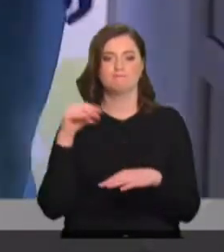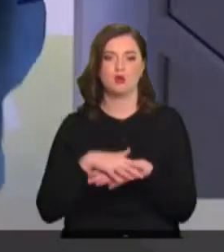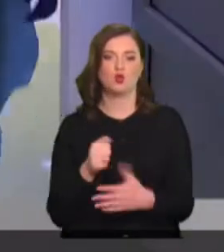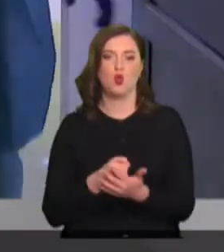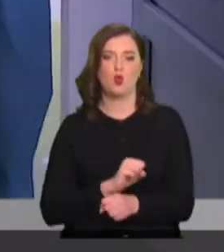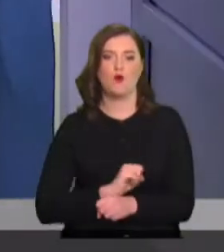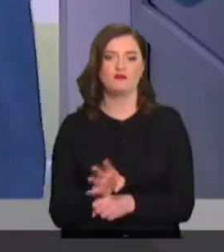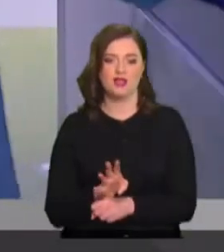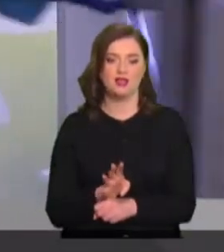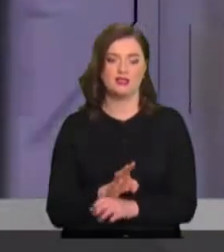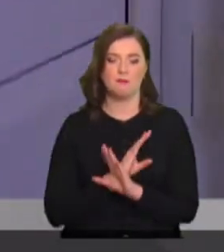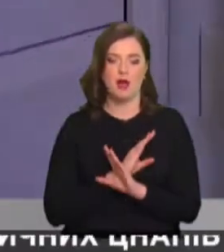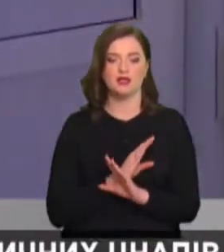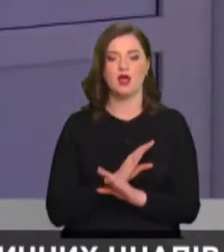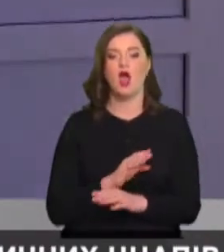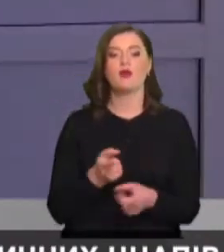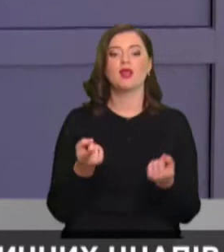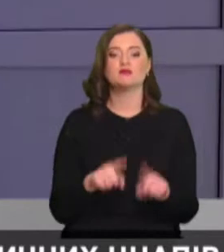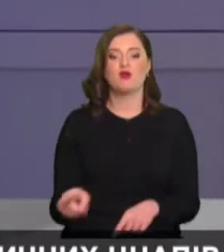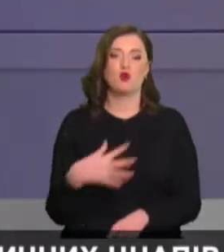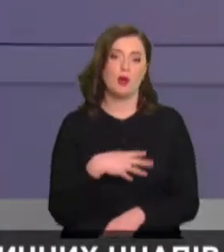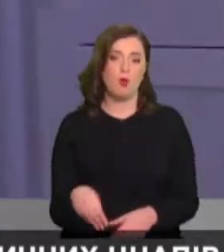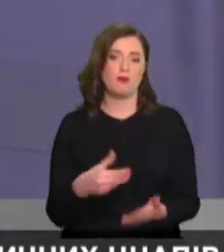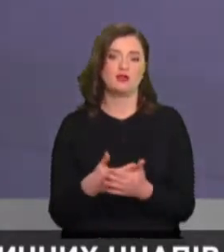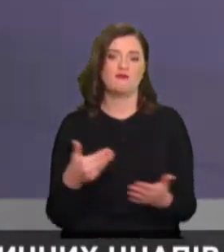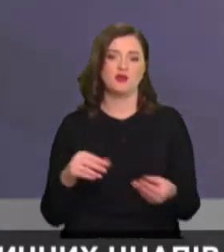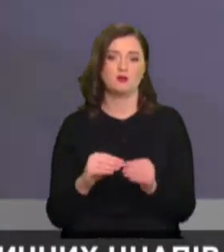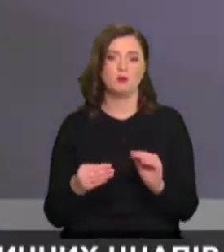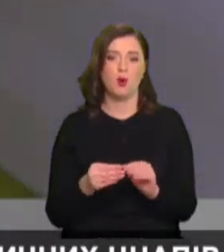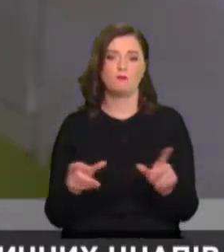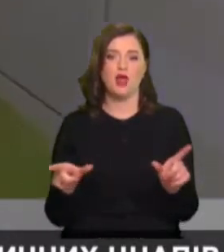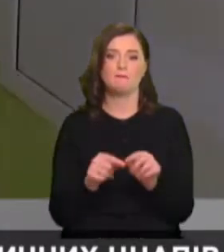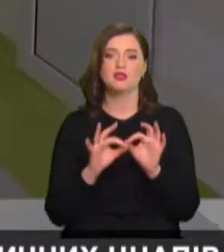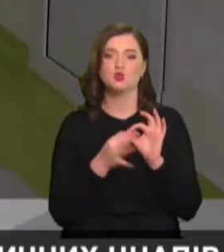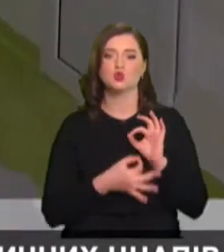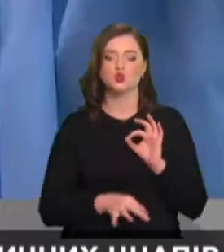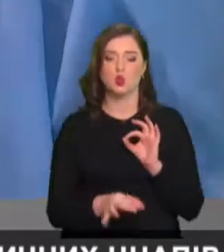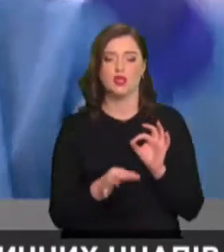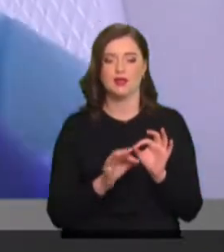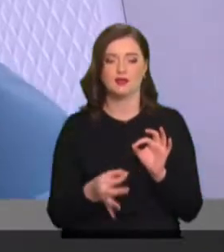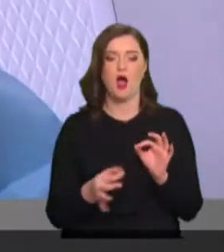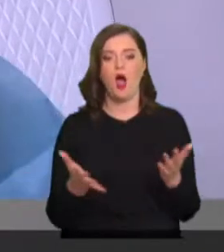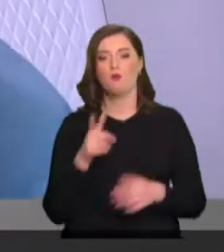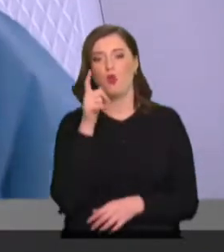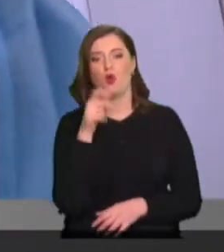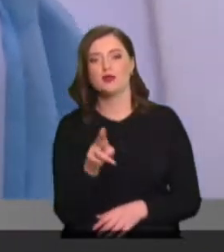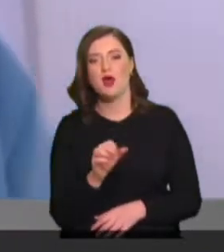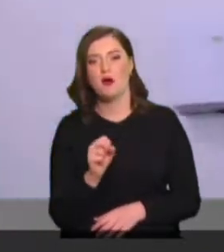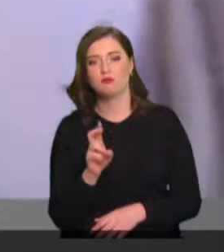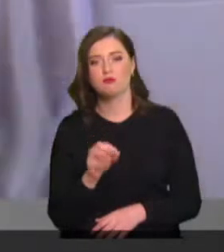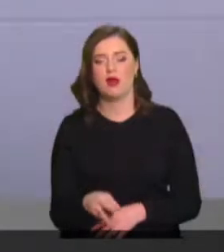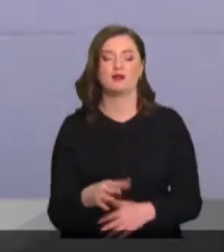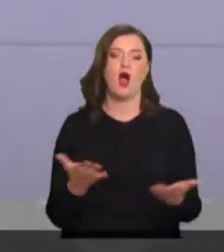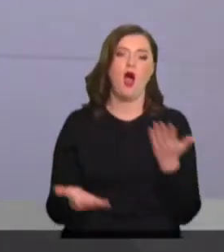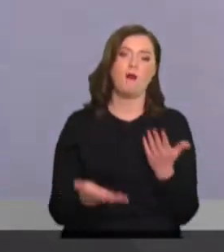ковід-смерті. Але насправді вона померла від проблем з судинами, або з діабетом, або з